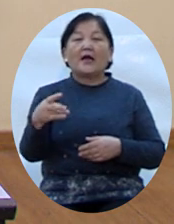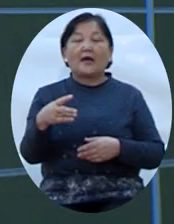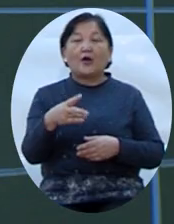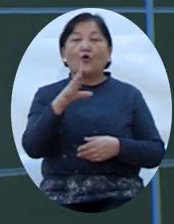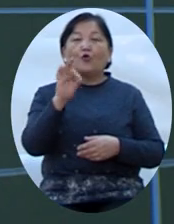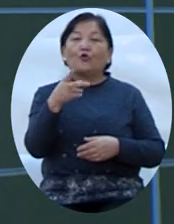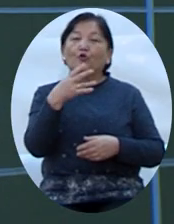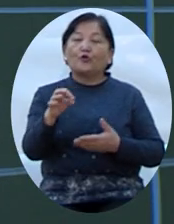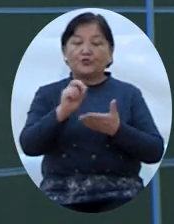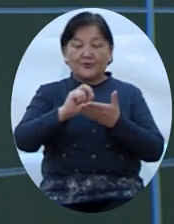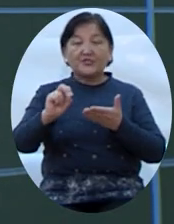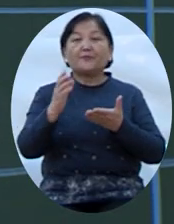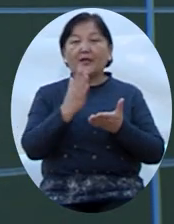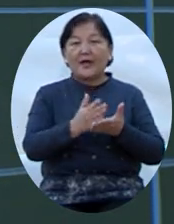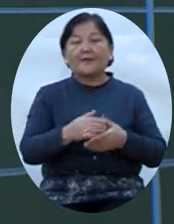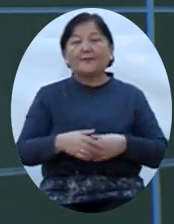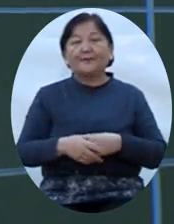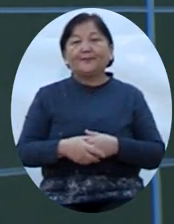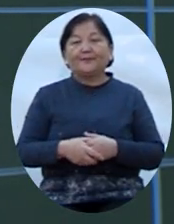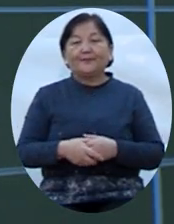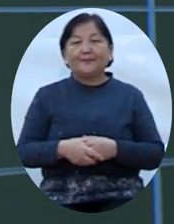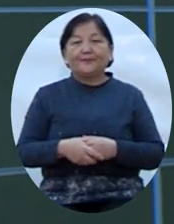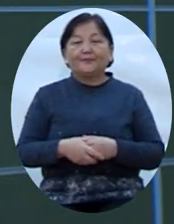бүдэг яга өнгийг үзүүлсэн.